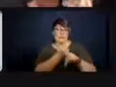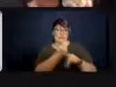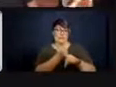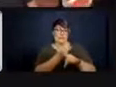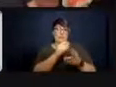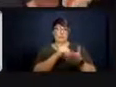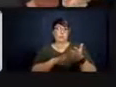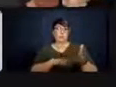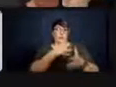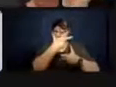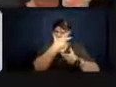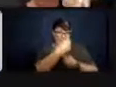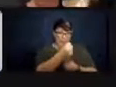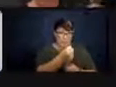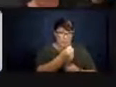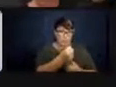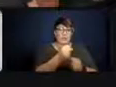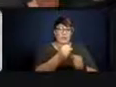للمدارس